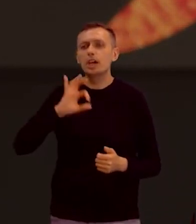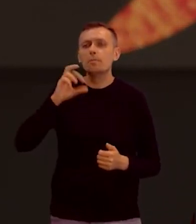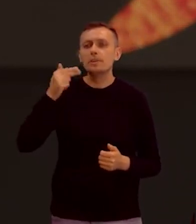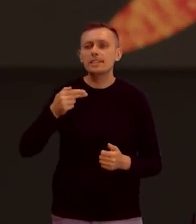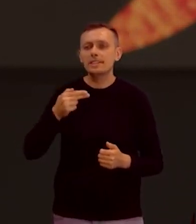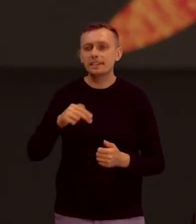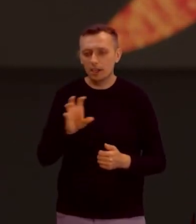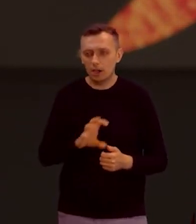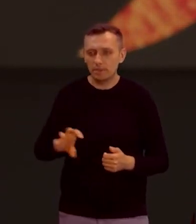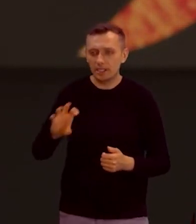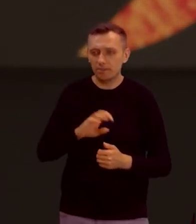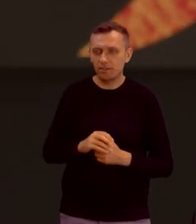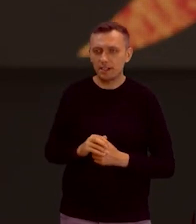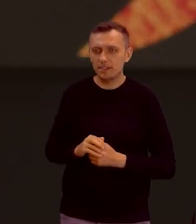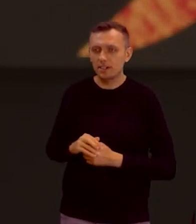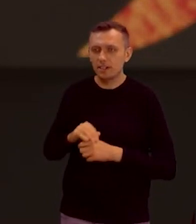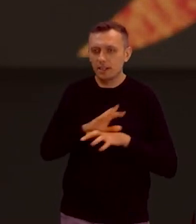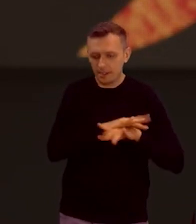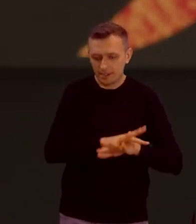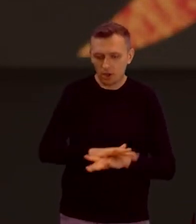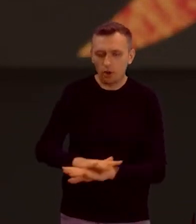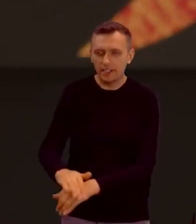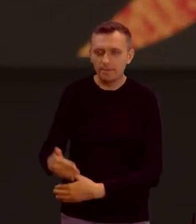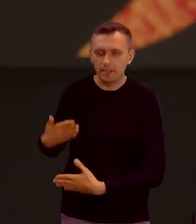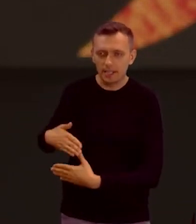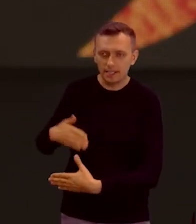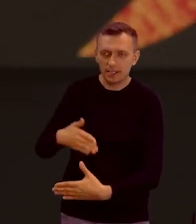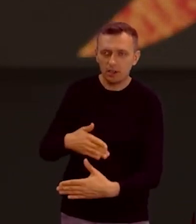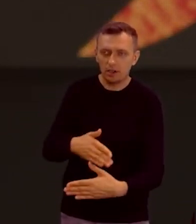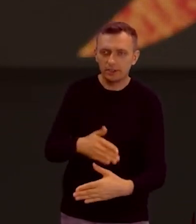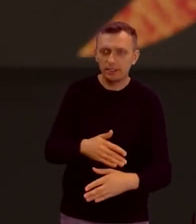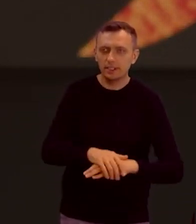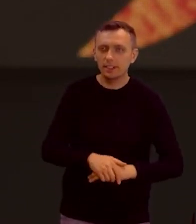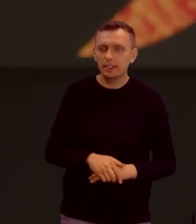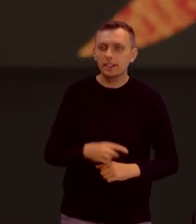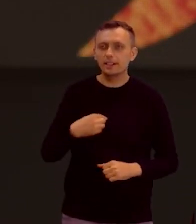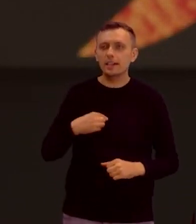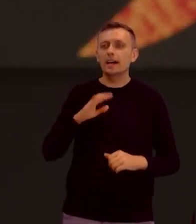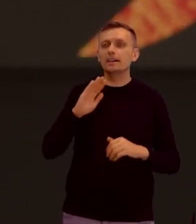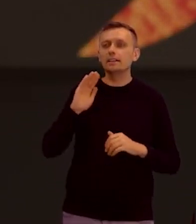schodach ze skrzywioną głową, bo ja tak schodzę.